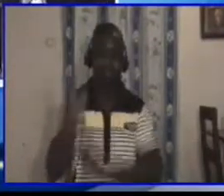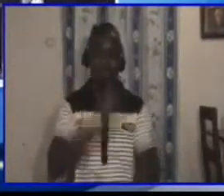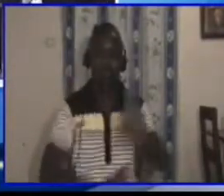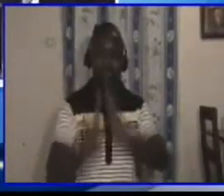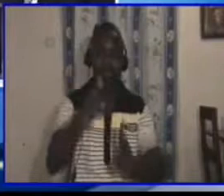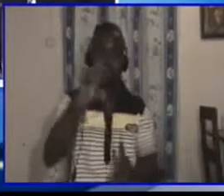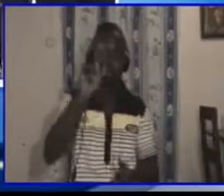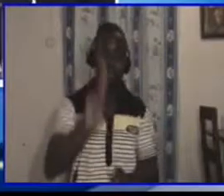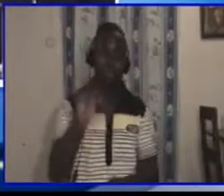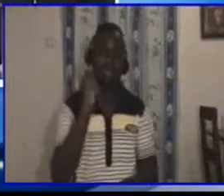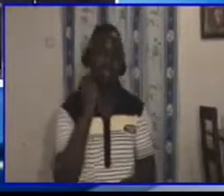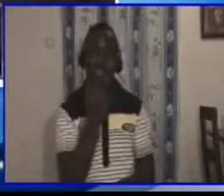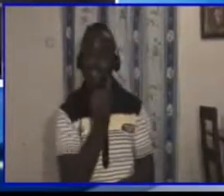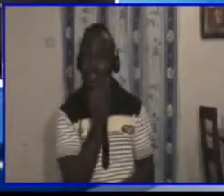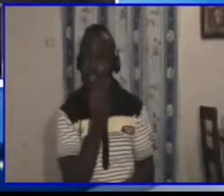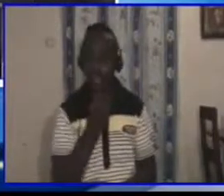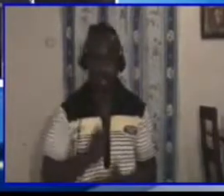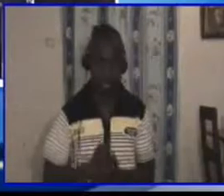capitolo 24